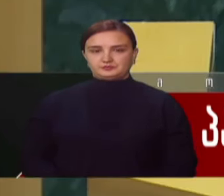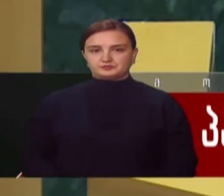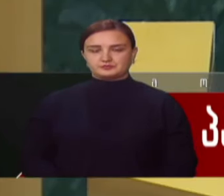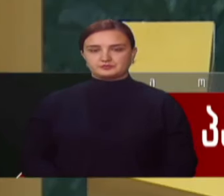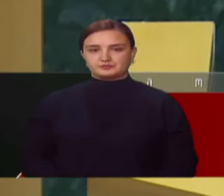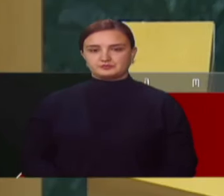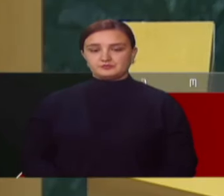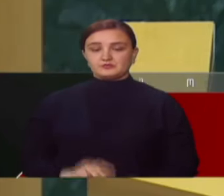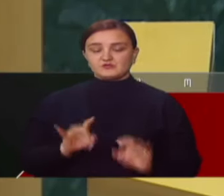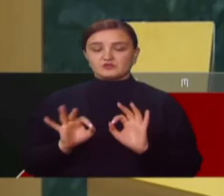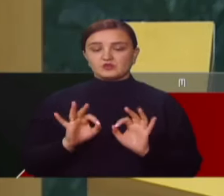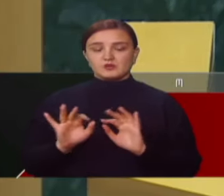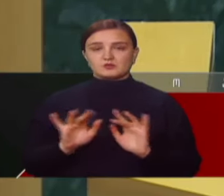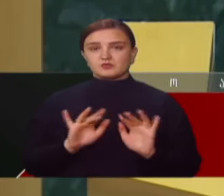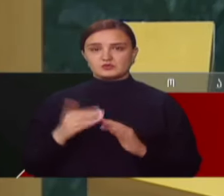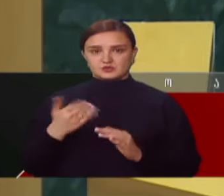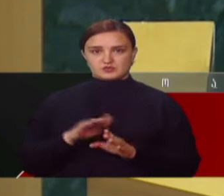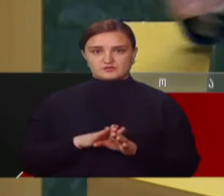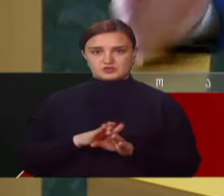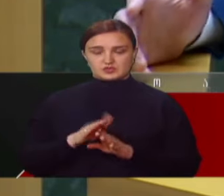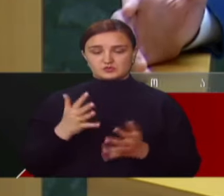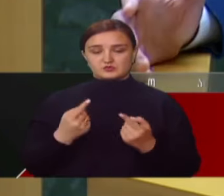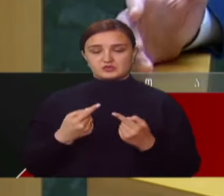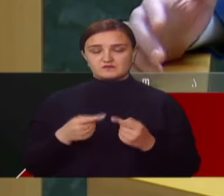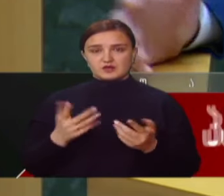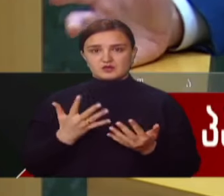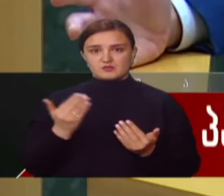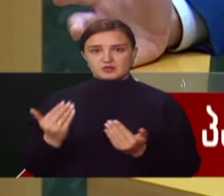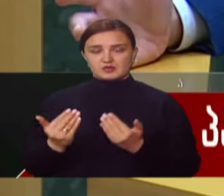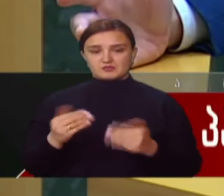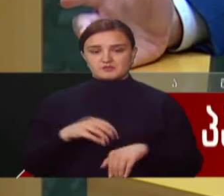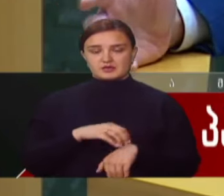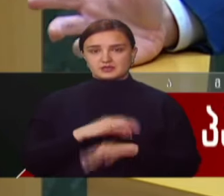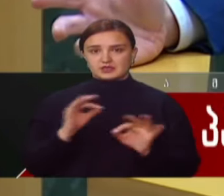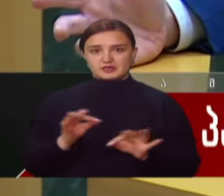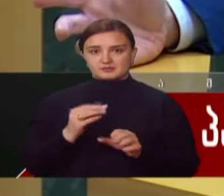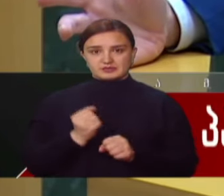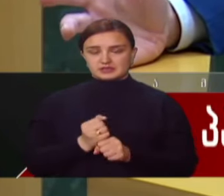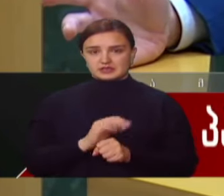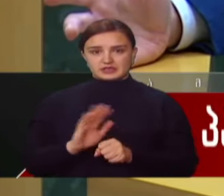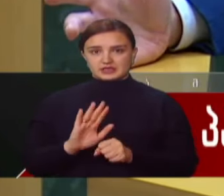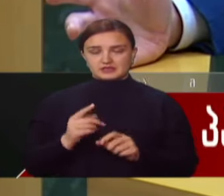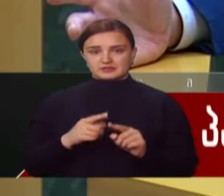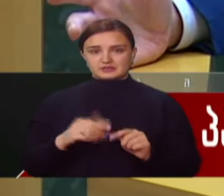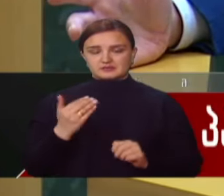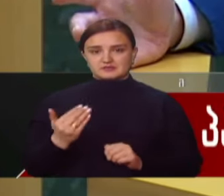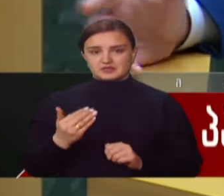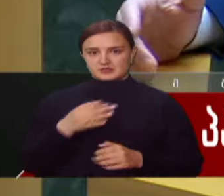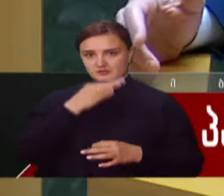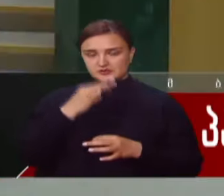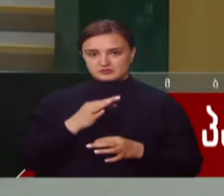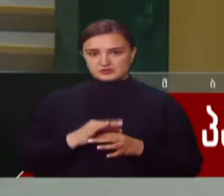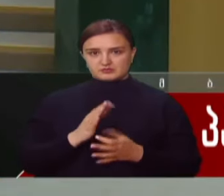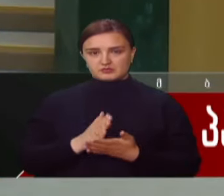შეასრულა და კონკრეტული შედეგები გვაქვს. Თუ სხვა რომელიმე პარტია არაფერს აკეთებდა, ეს მათი